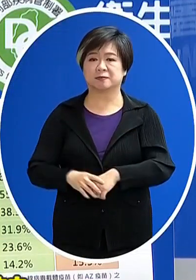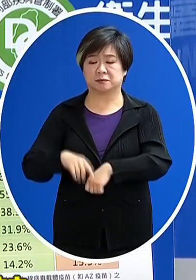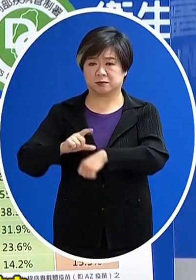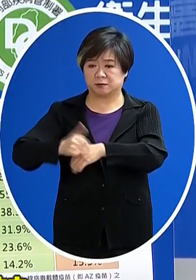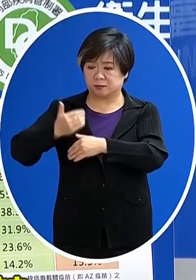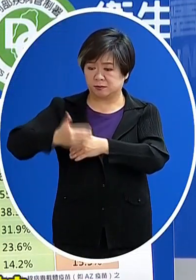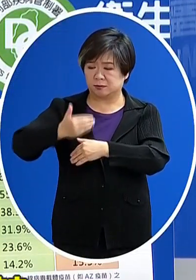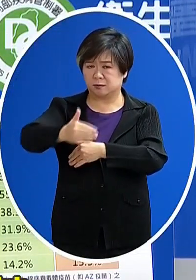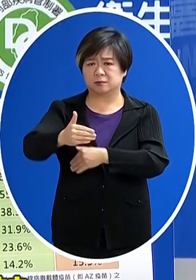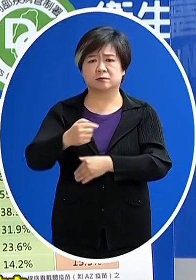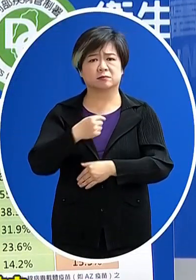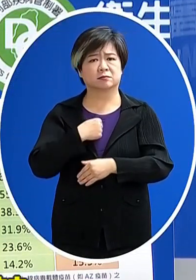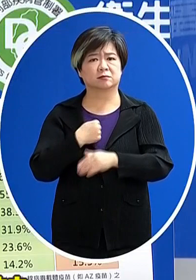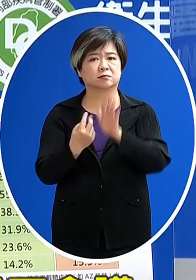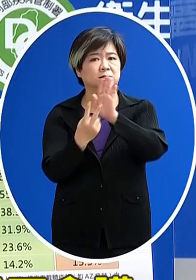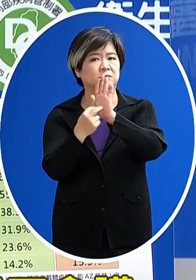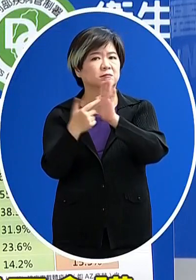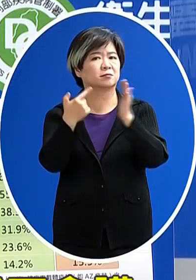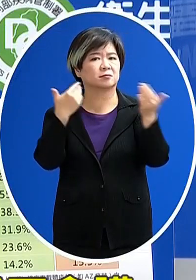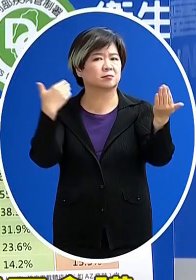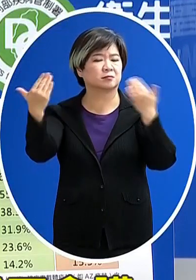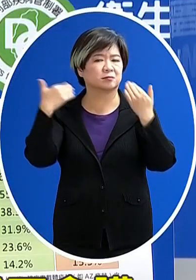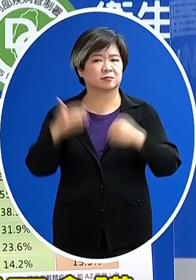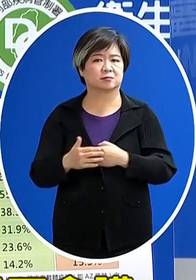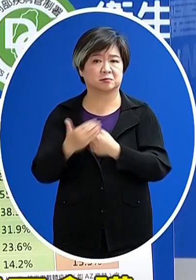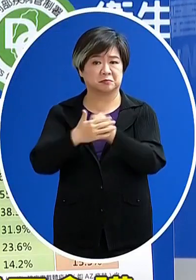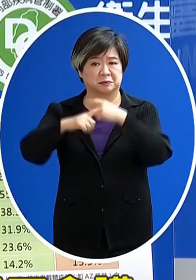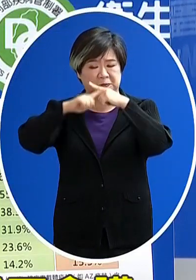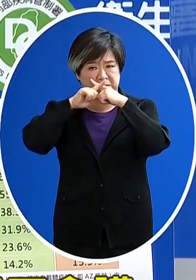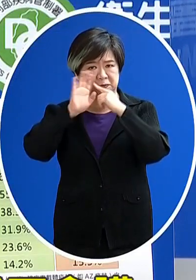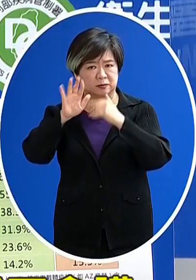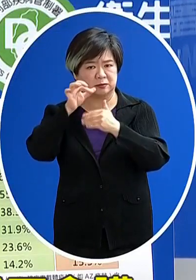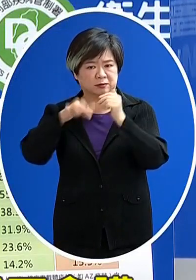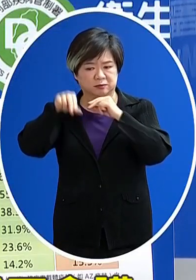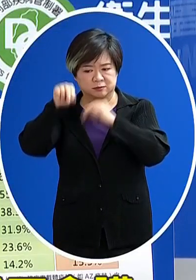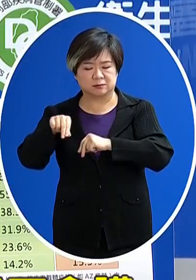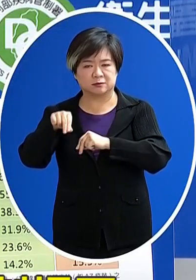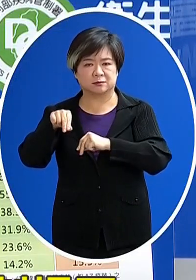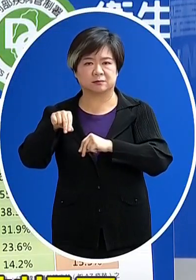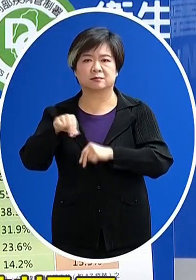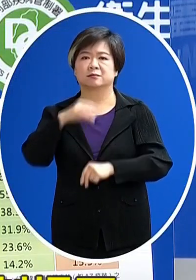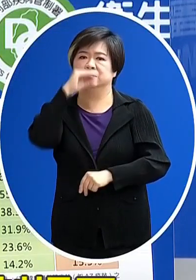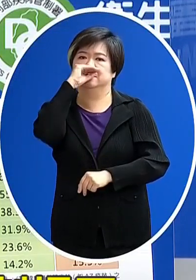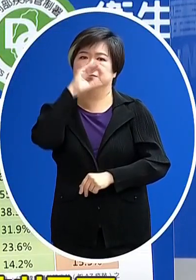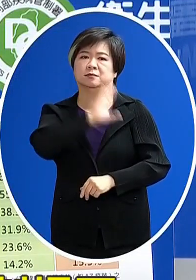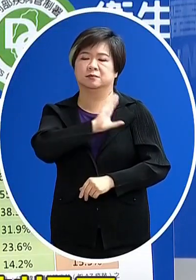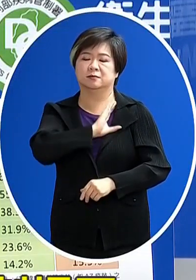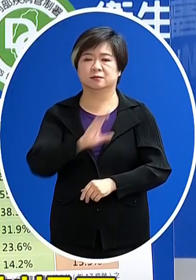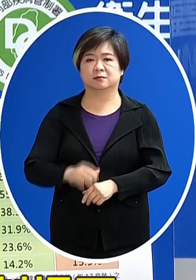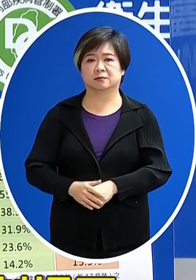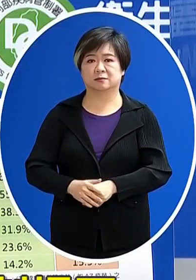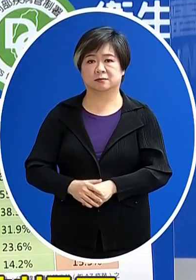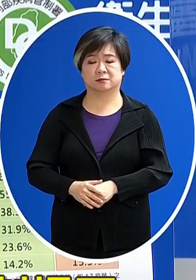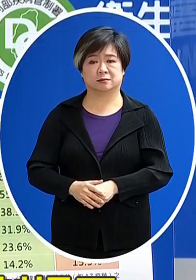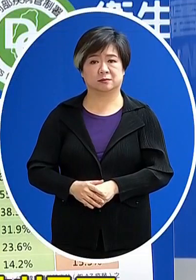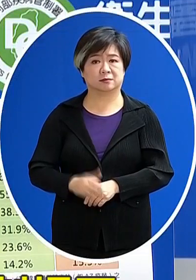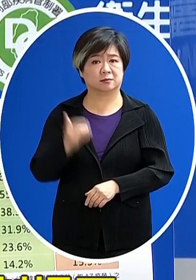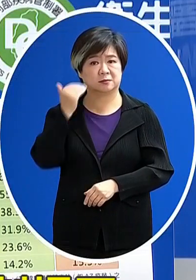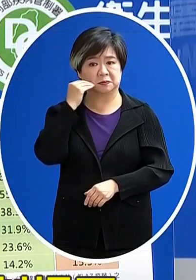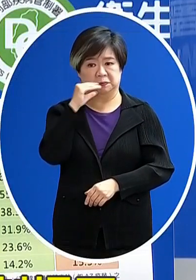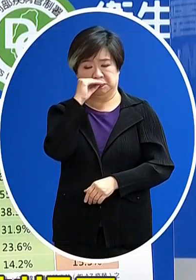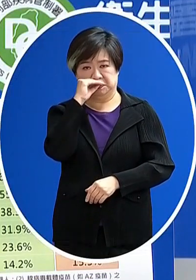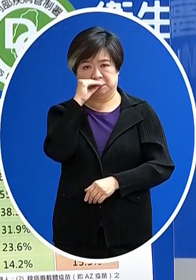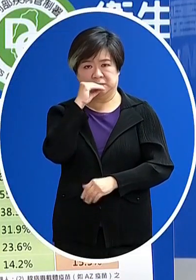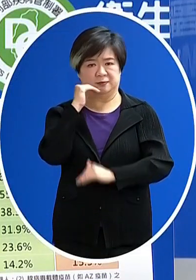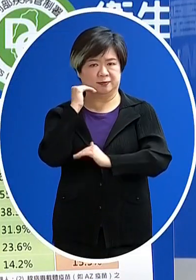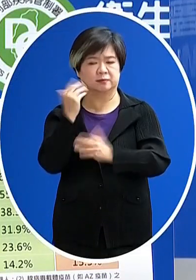们已经讲得很清楚，那有在保密条款的我们就不会讲，那已经没有保有没有在保密的限制的里面